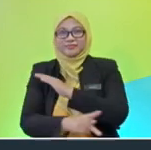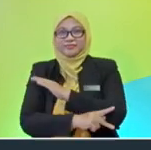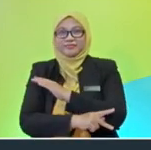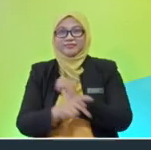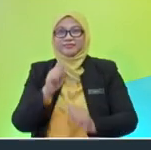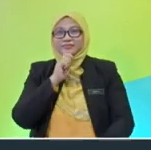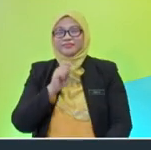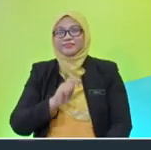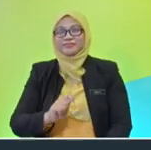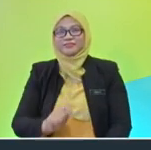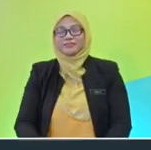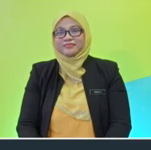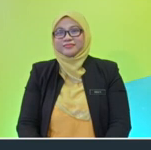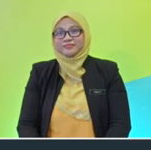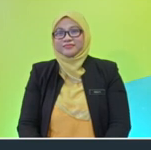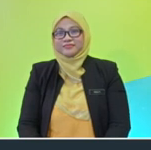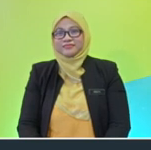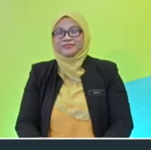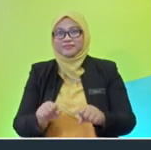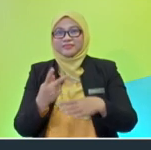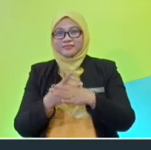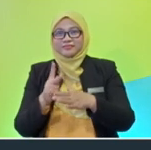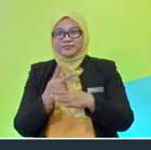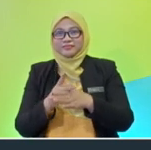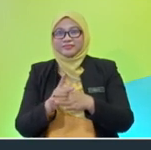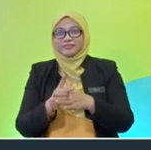Hanif kongsikan sama dengan